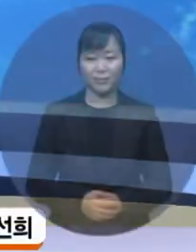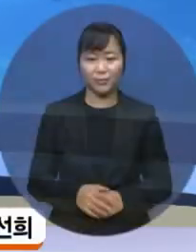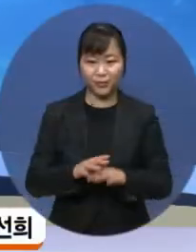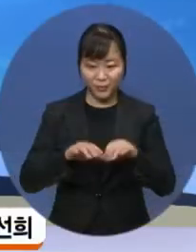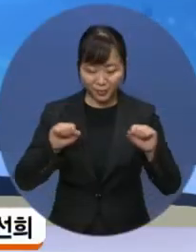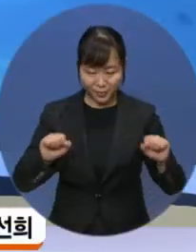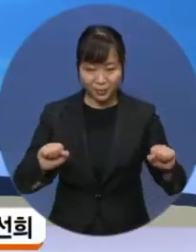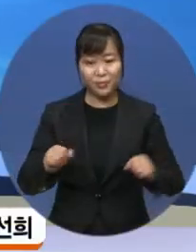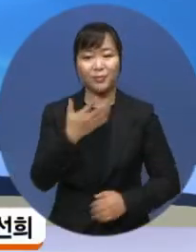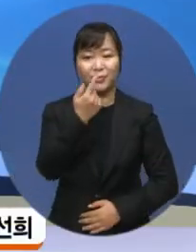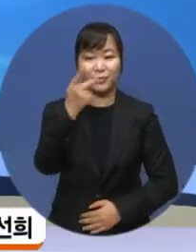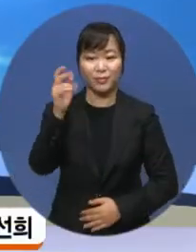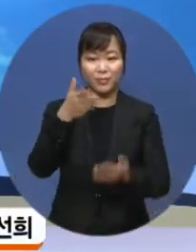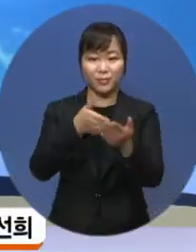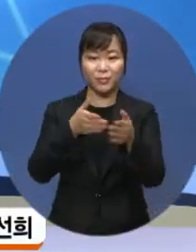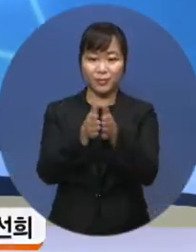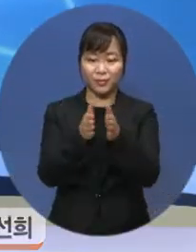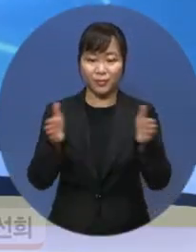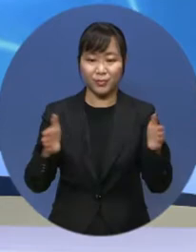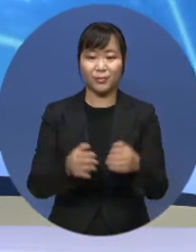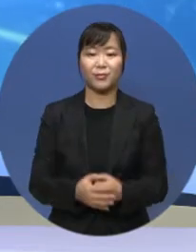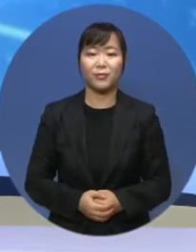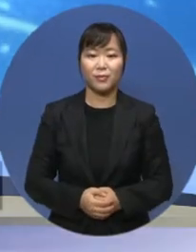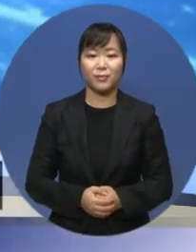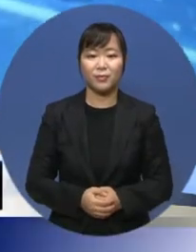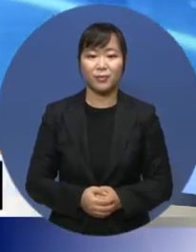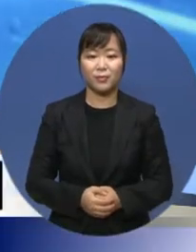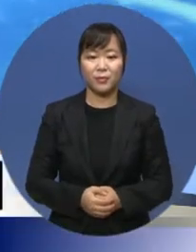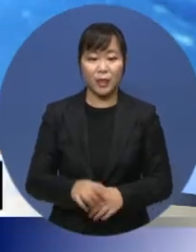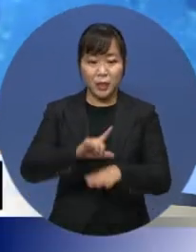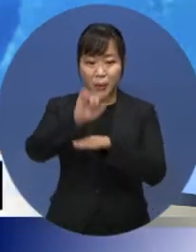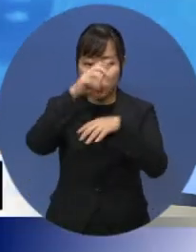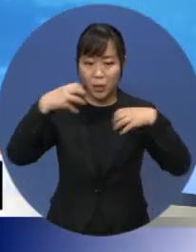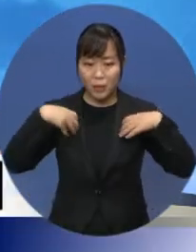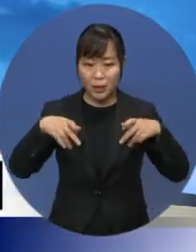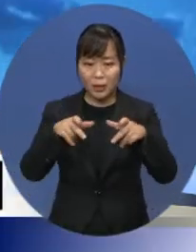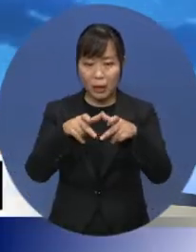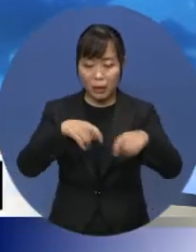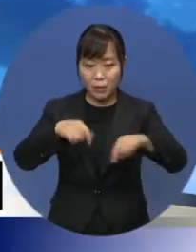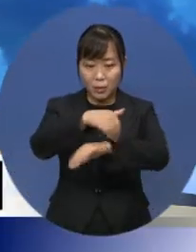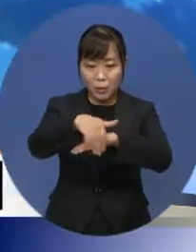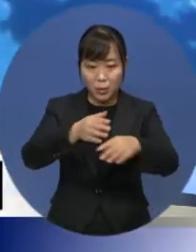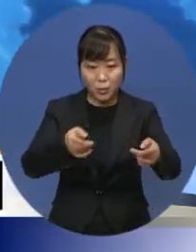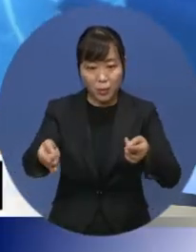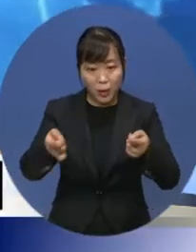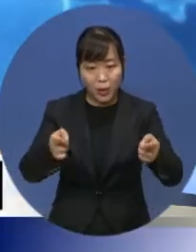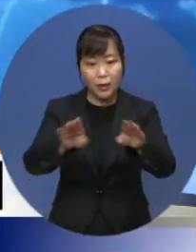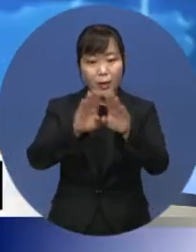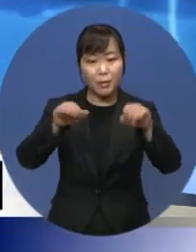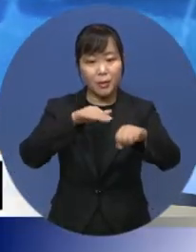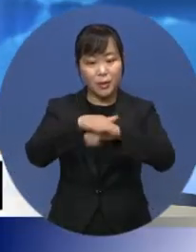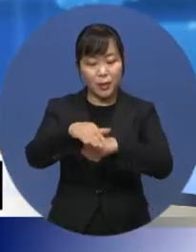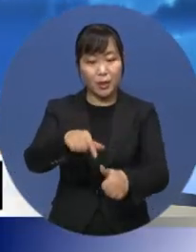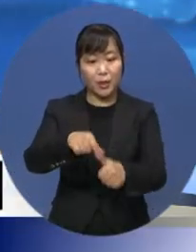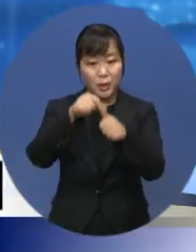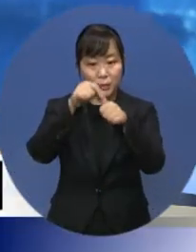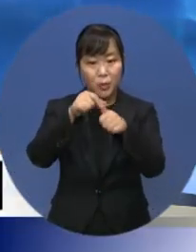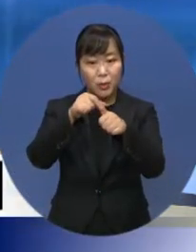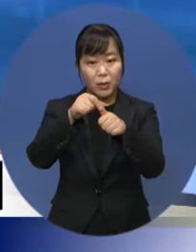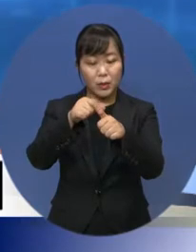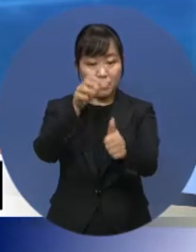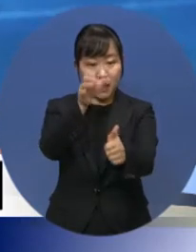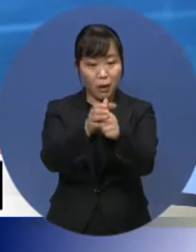시청자 여러분, 안녕하십니까? 복지TV 뉴스입니다. 지방정부의 장애 정책을 조정하는 개방형